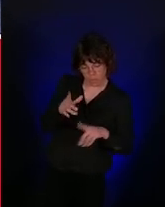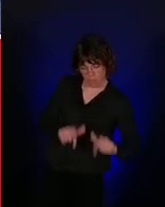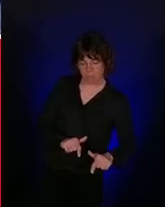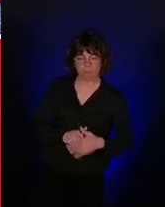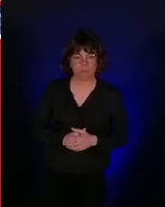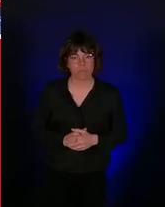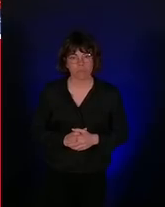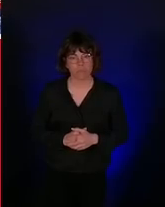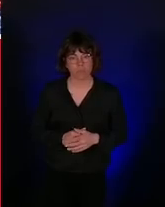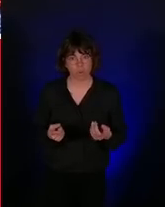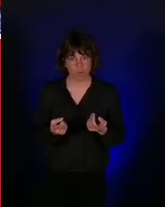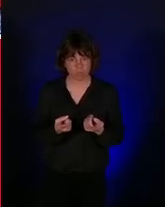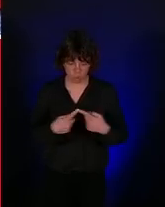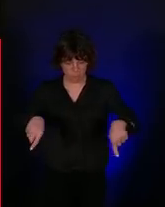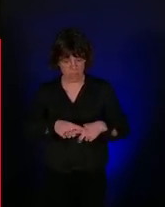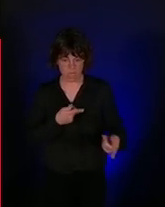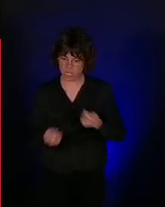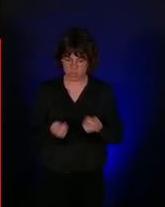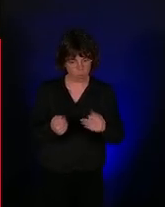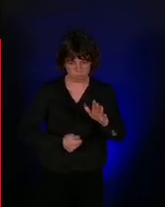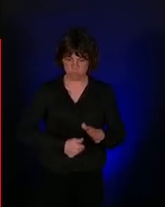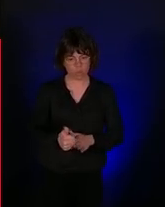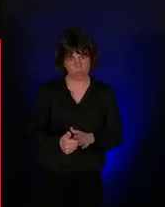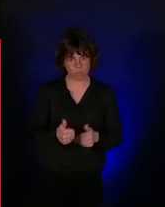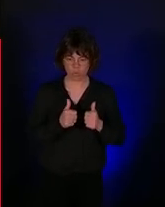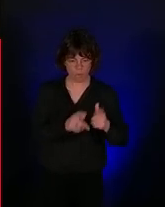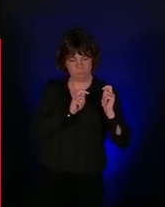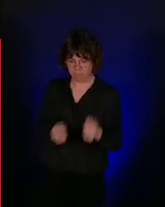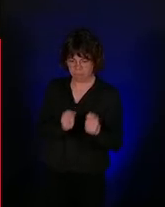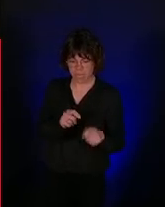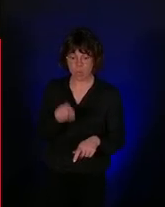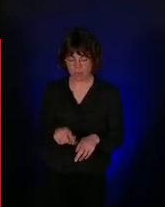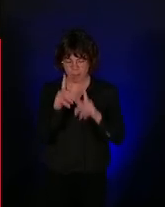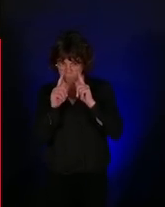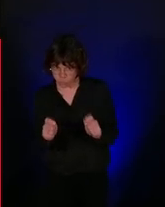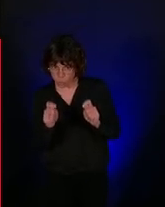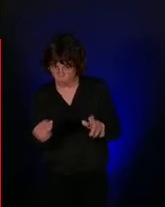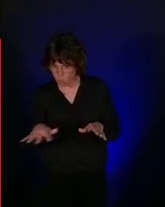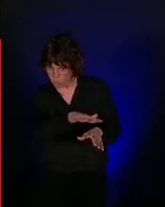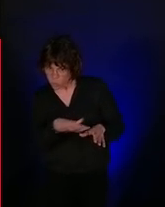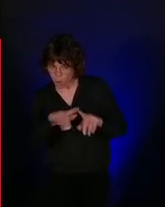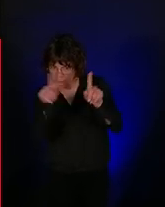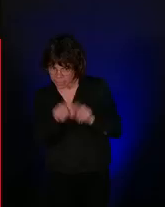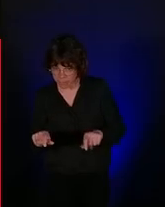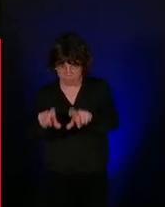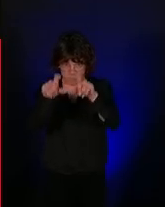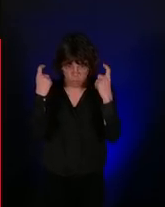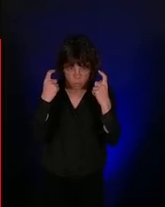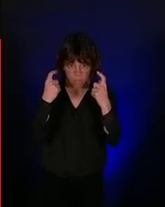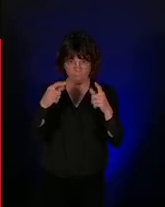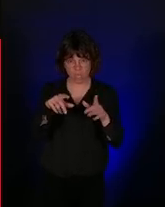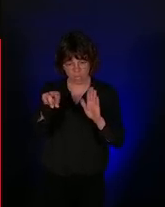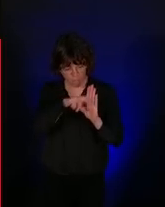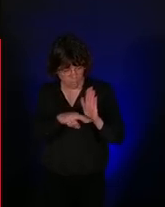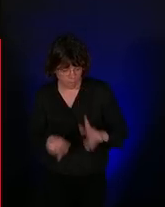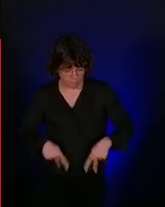Le comité de gestion est autonome dans son mandat et restera vigilant au respect statutaire et des règles de vie